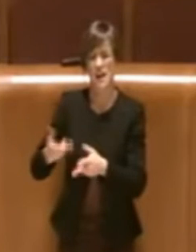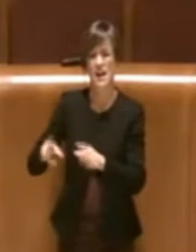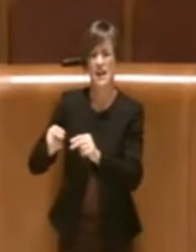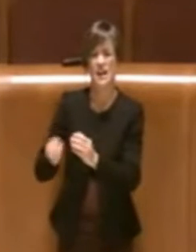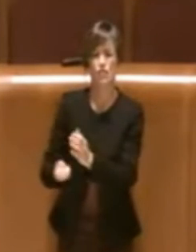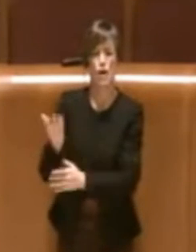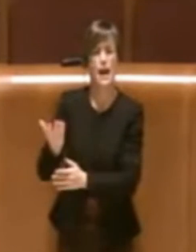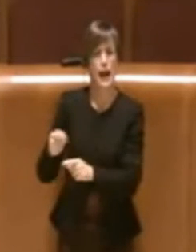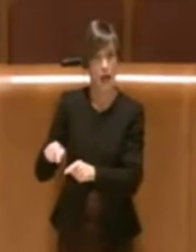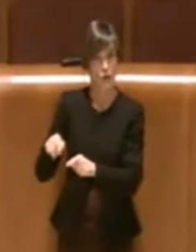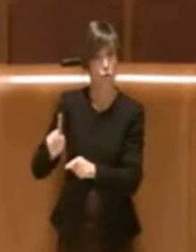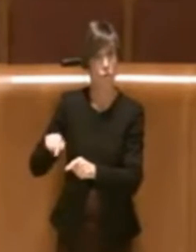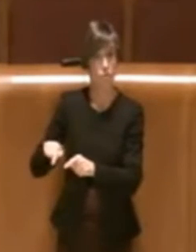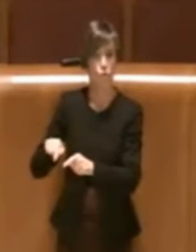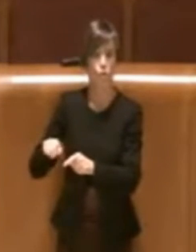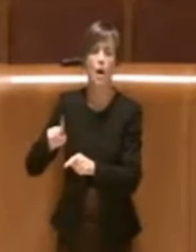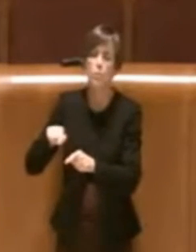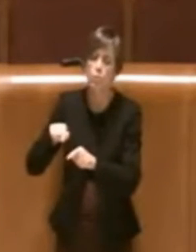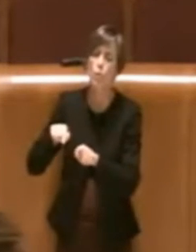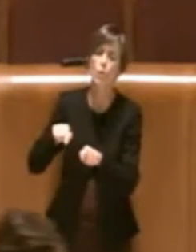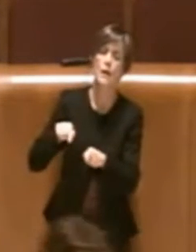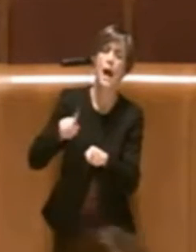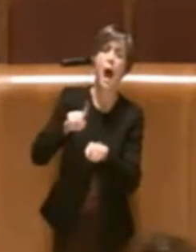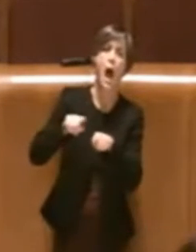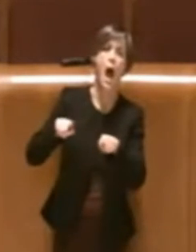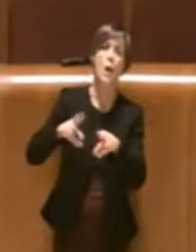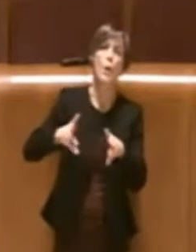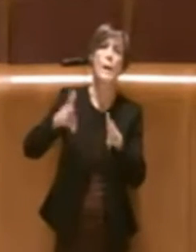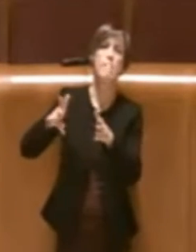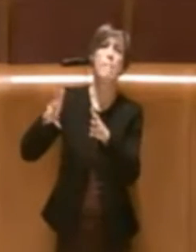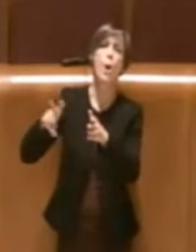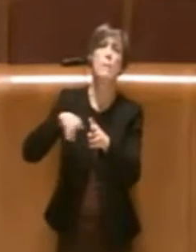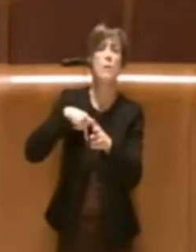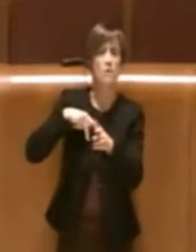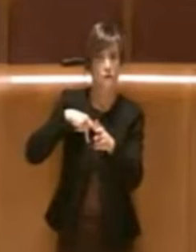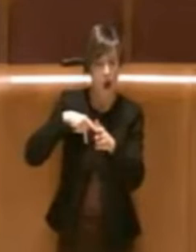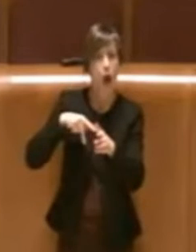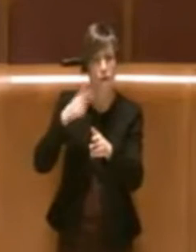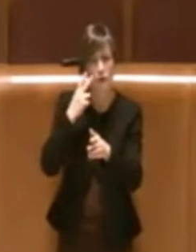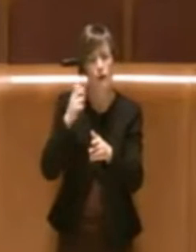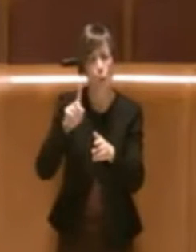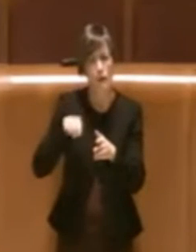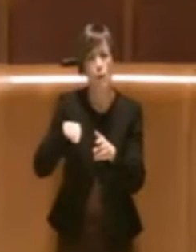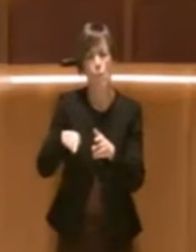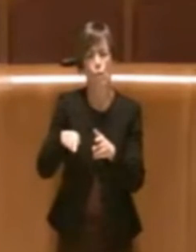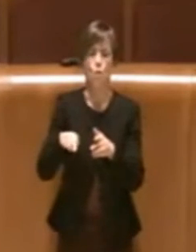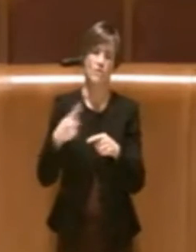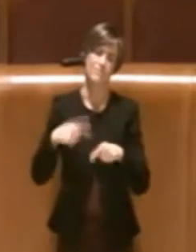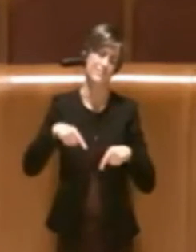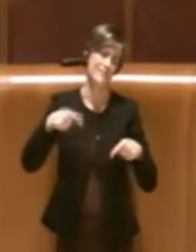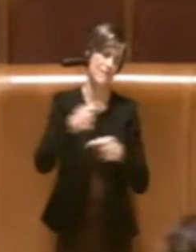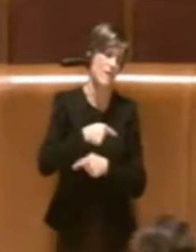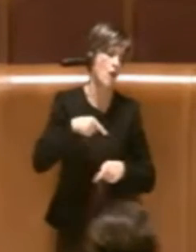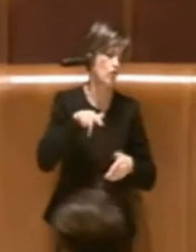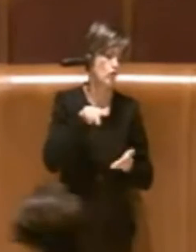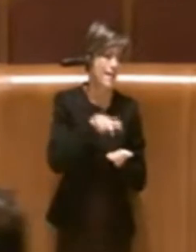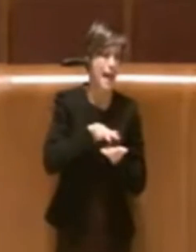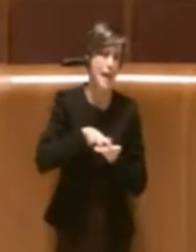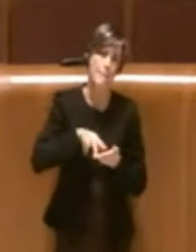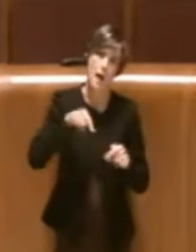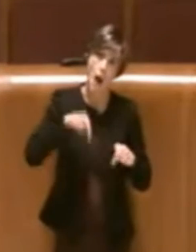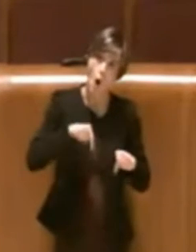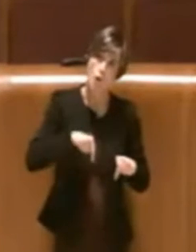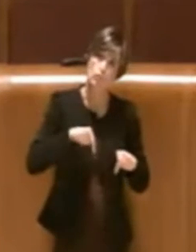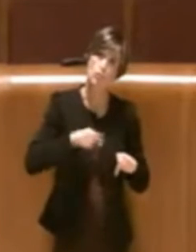riguarda anche immobili privati. Con la delibera che votiamo noi invece oggi sono stati selezionati